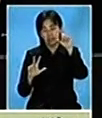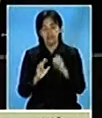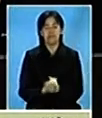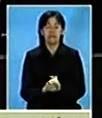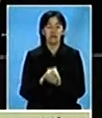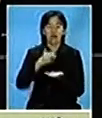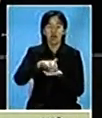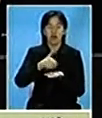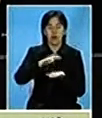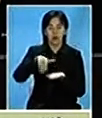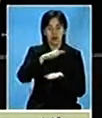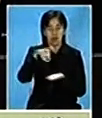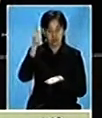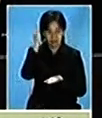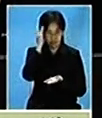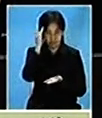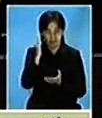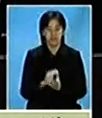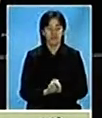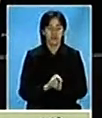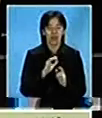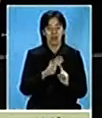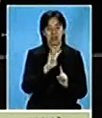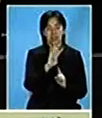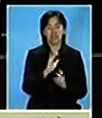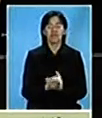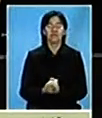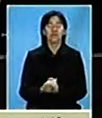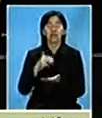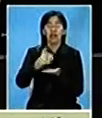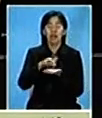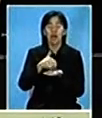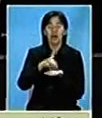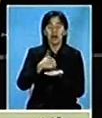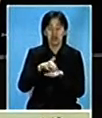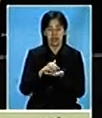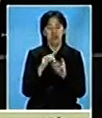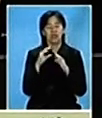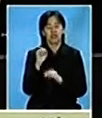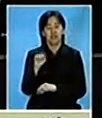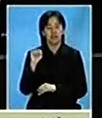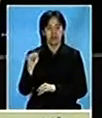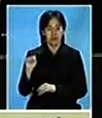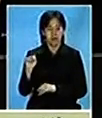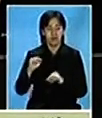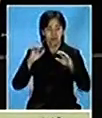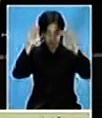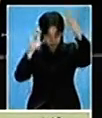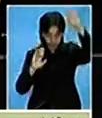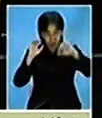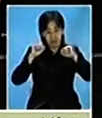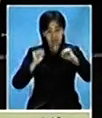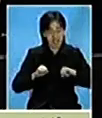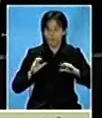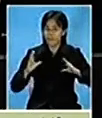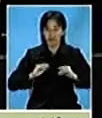แจ้งที่ประชุมทราบนะครับเรื่องที่4รับทราบเรื่องด้วยสภาผู้แทนราษฎรลงมติไม่เห็นชอบ